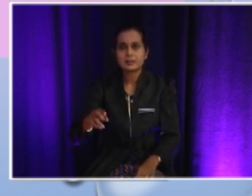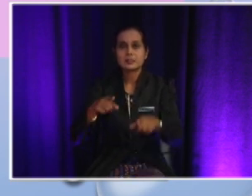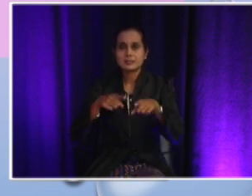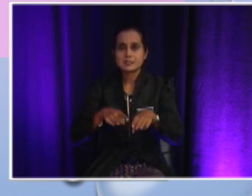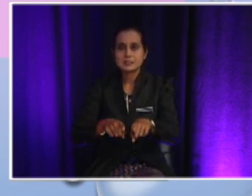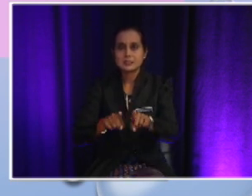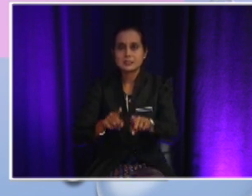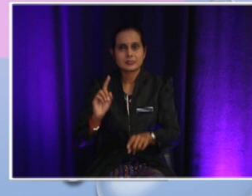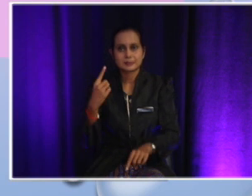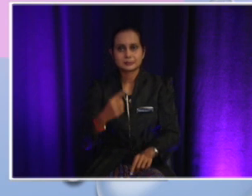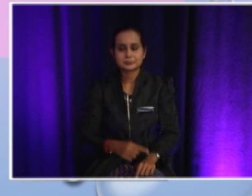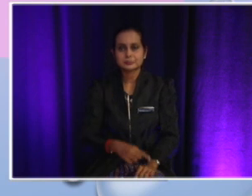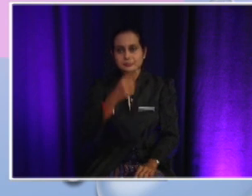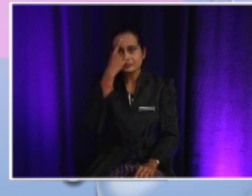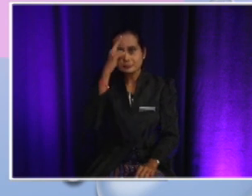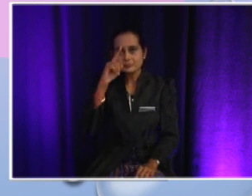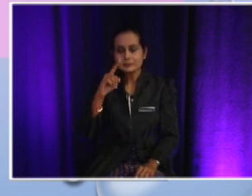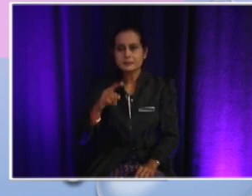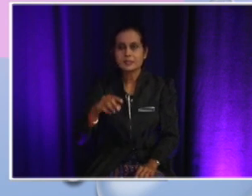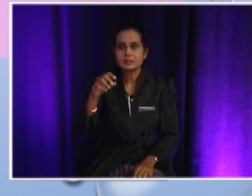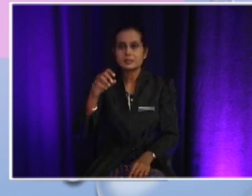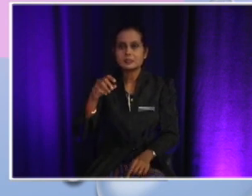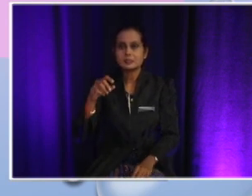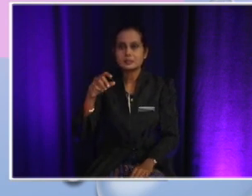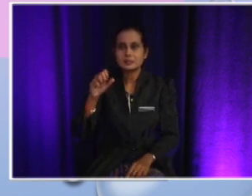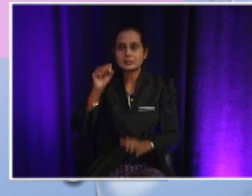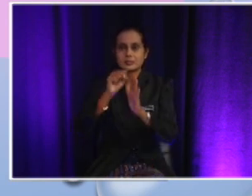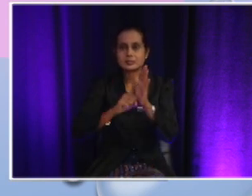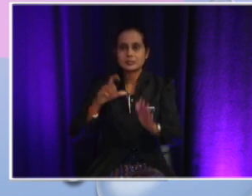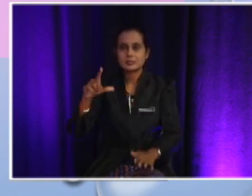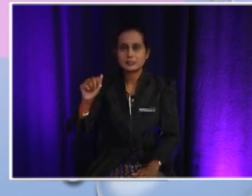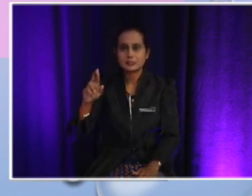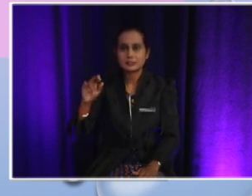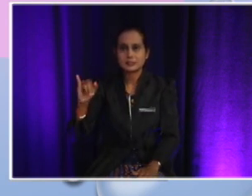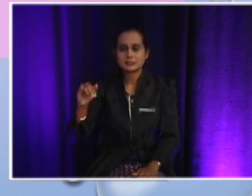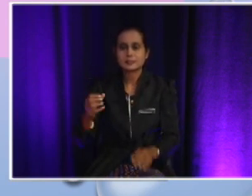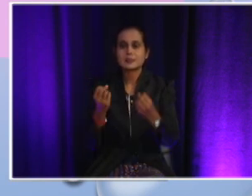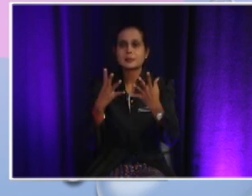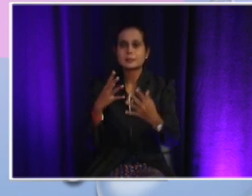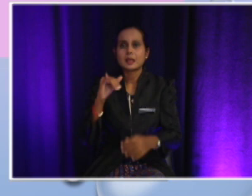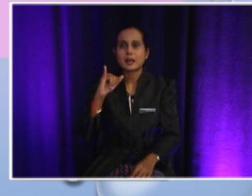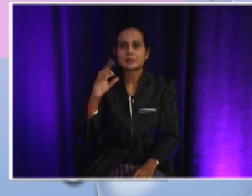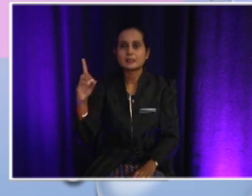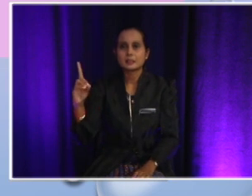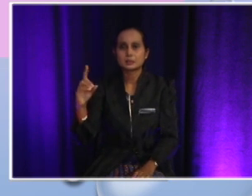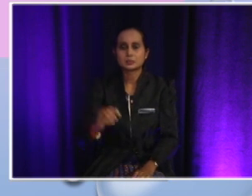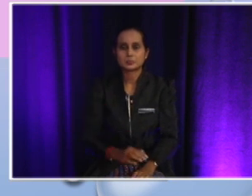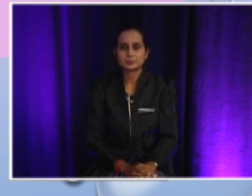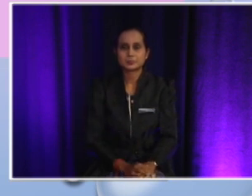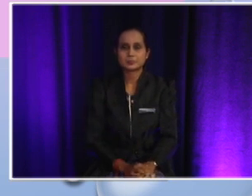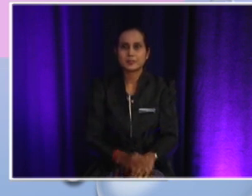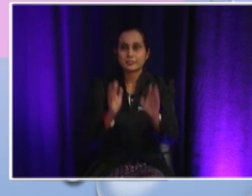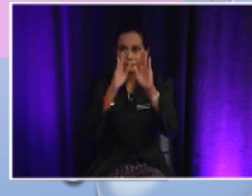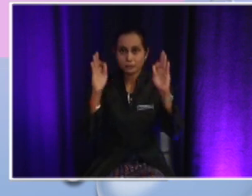untuk lita selari, soalan minta I1. Soalan minta I1 di sini. Berapakah I1 di sini? Soalan nak formula.